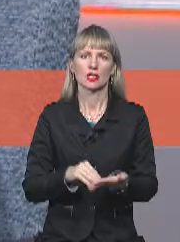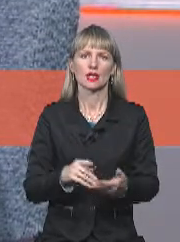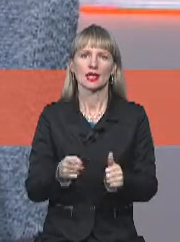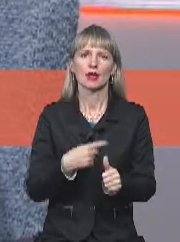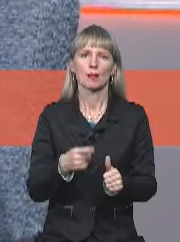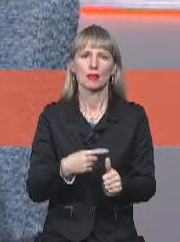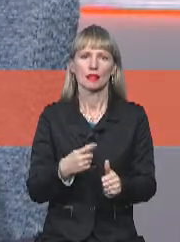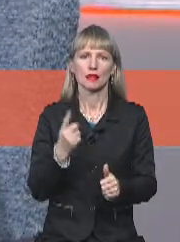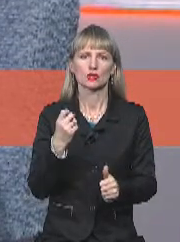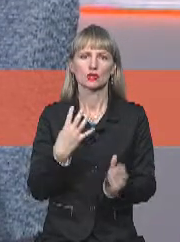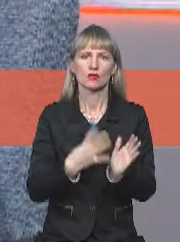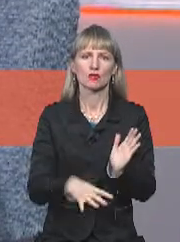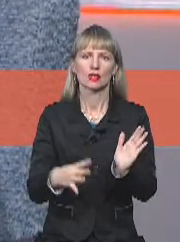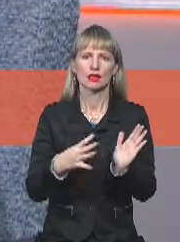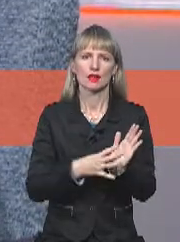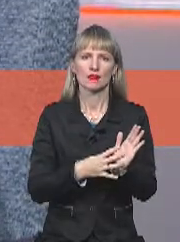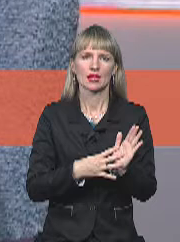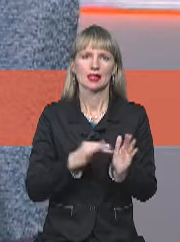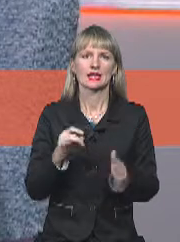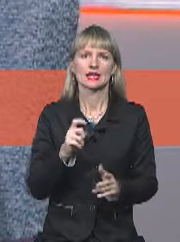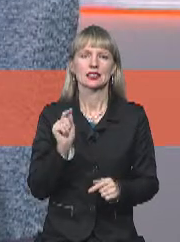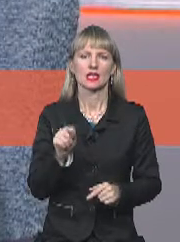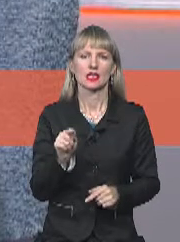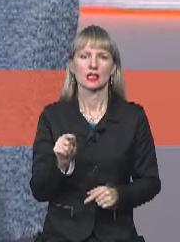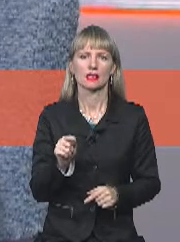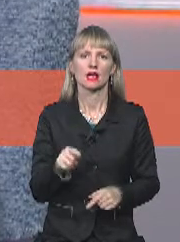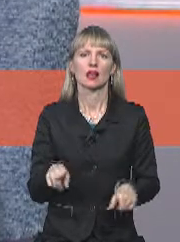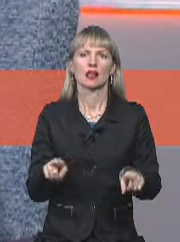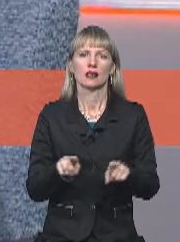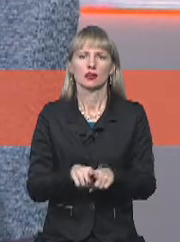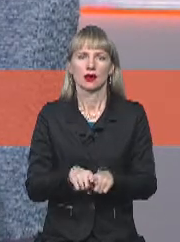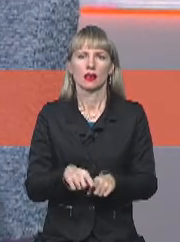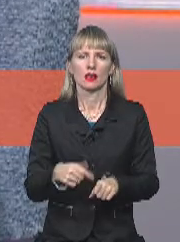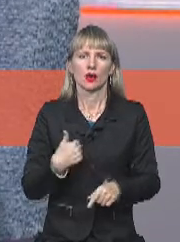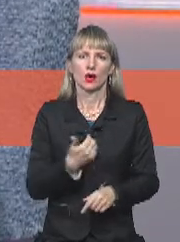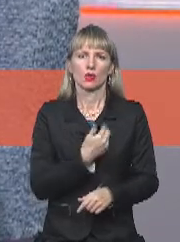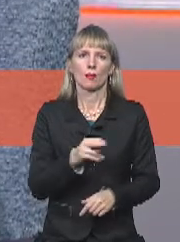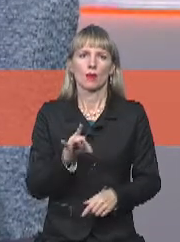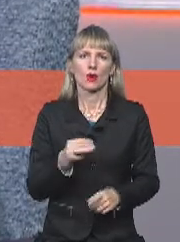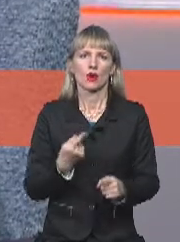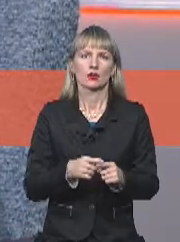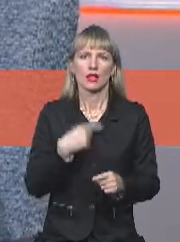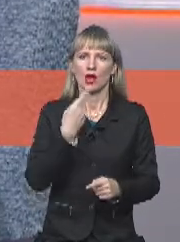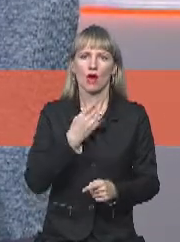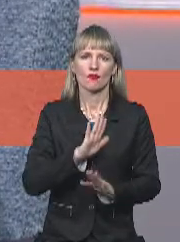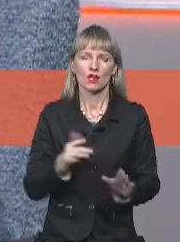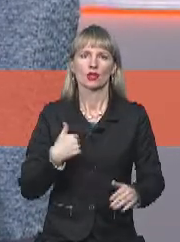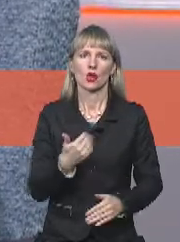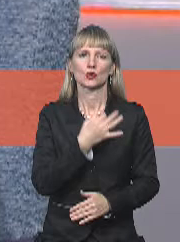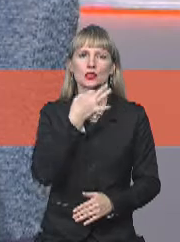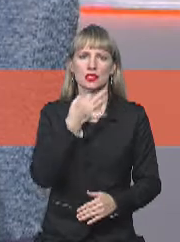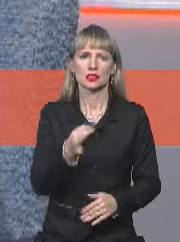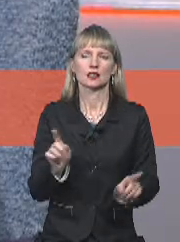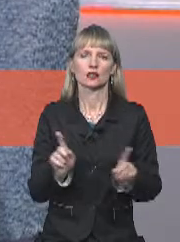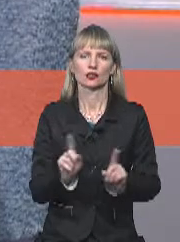імена 199 з них. І також я хочу, ми ще про це не говорили, але я хочу